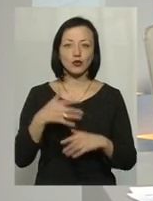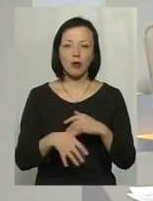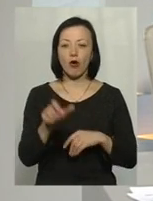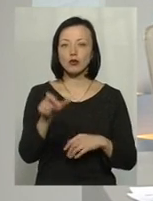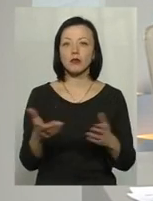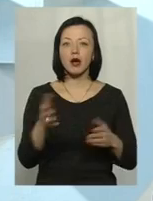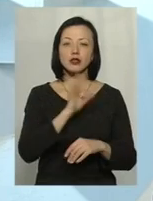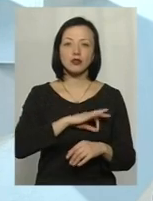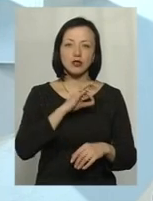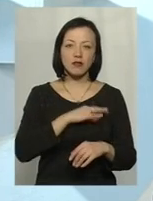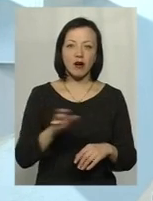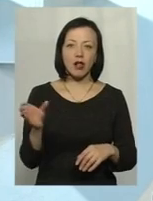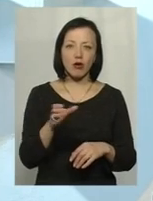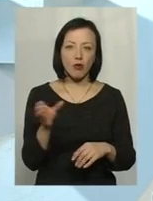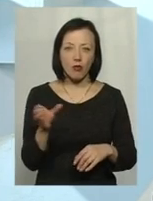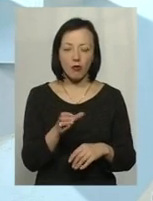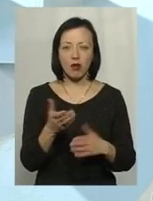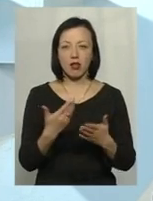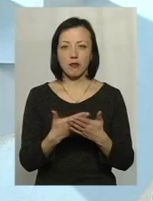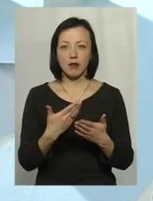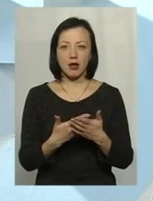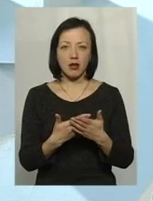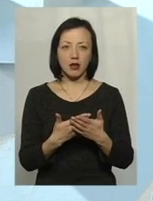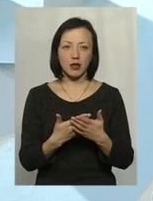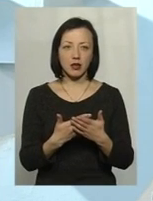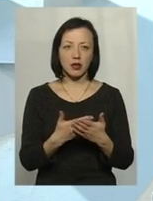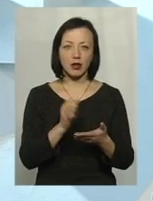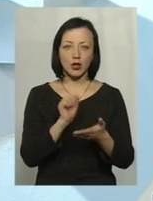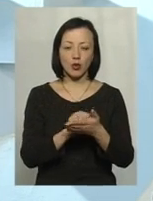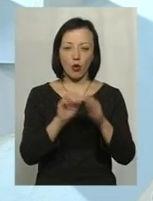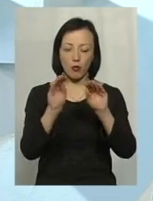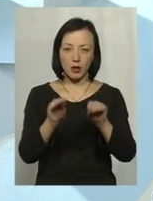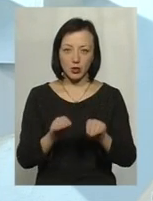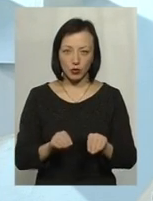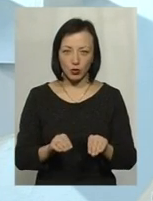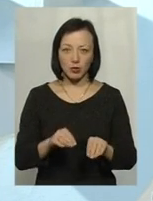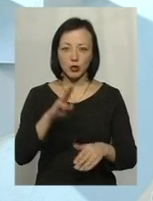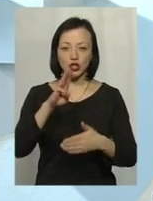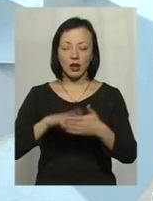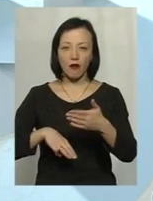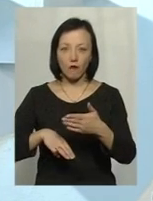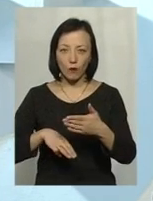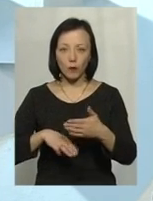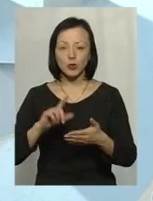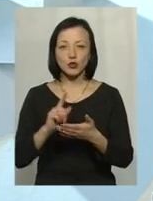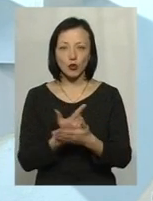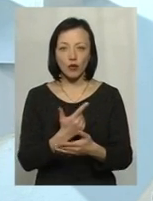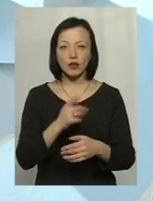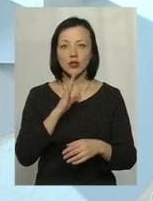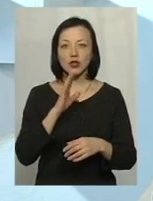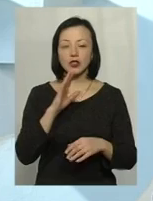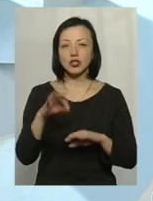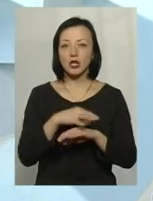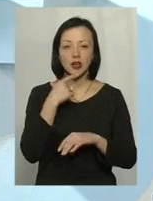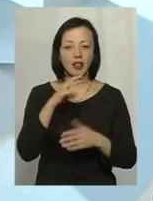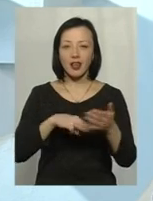яка зловживає спиртними напоями, якщо ми документуємо, штрафуємо, знову ж таки, жінка каже,